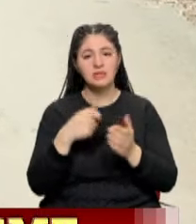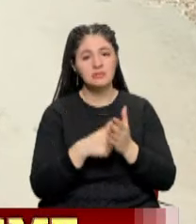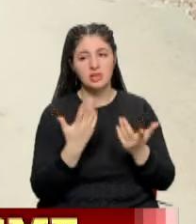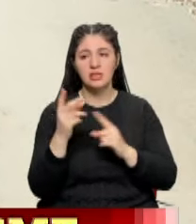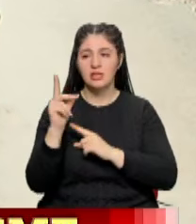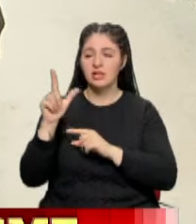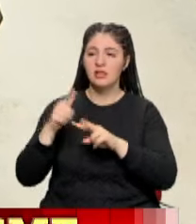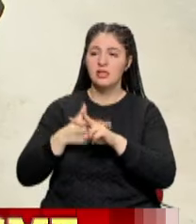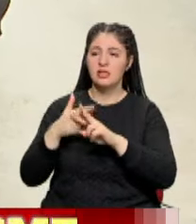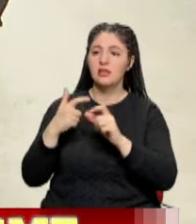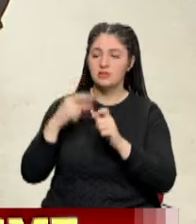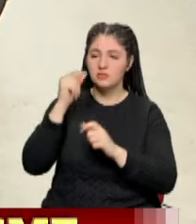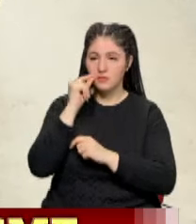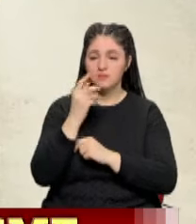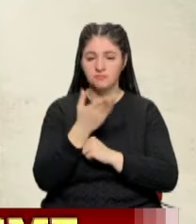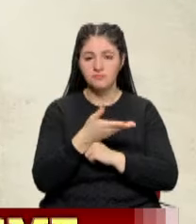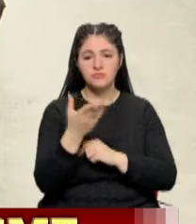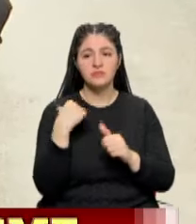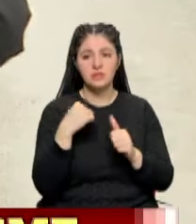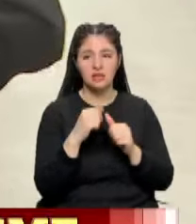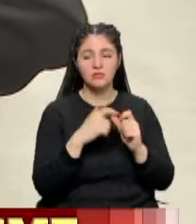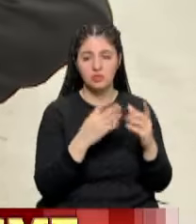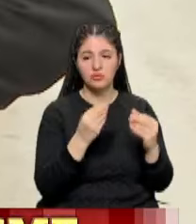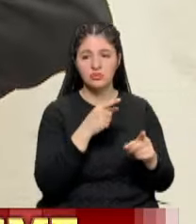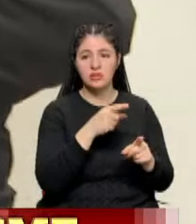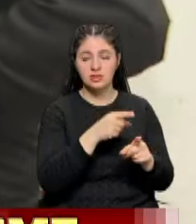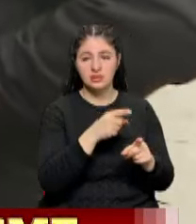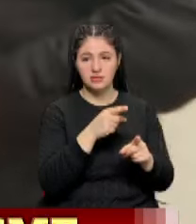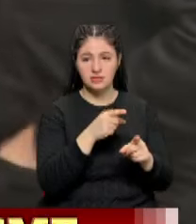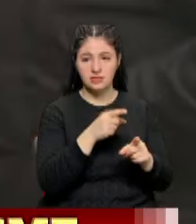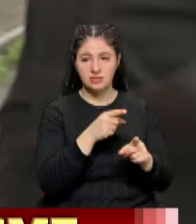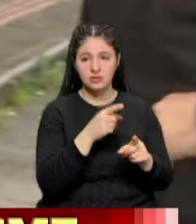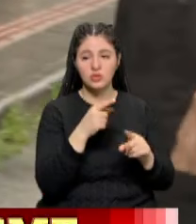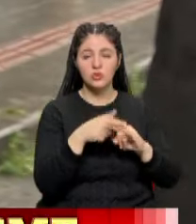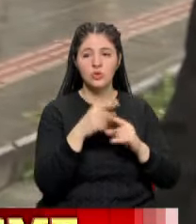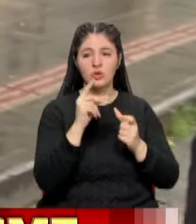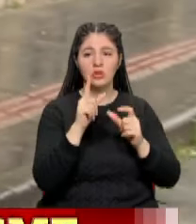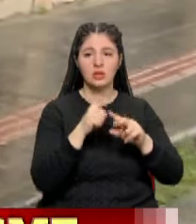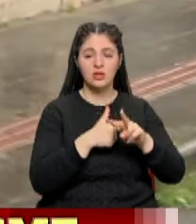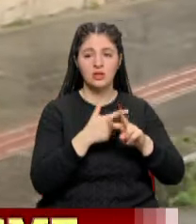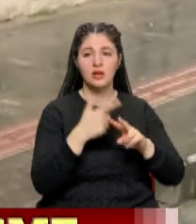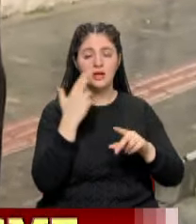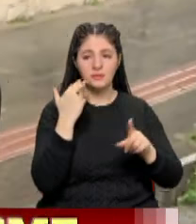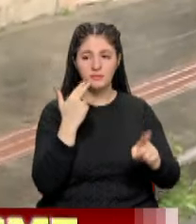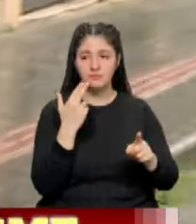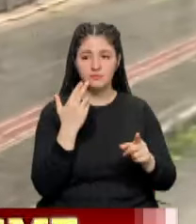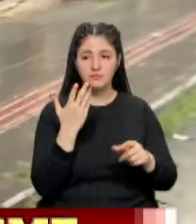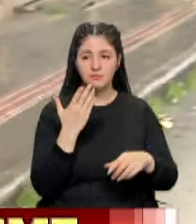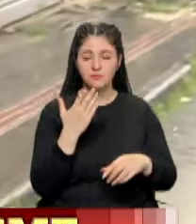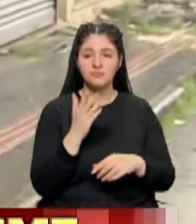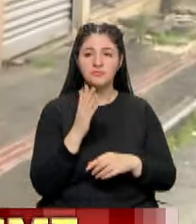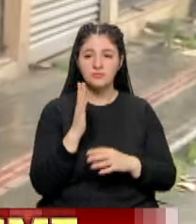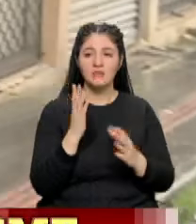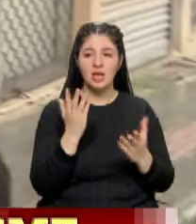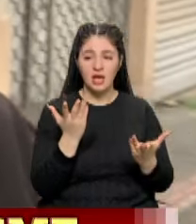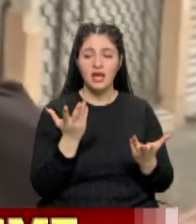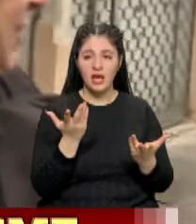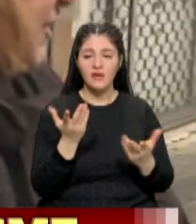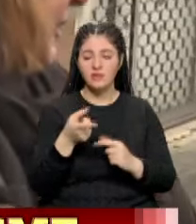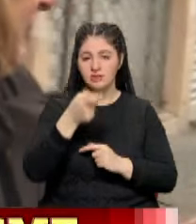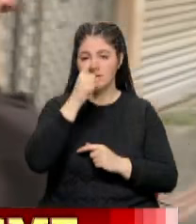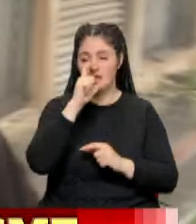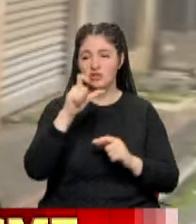alabilir miyim? İlyas. İlyas Bey. Tekrar geçmiş olsun. Sağ olun, teşekkür ederim. Hülya. Hülya Hanım. Evet,